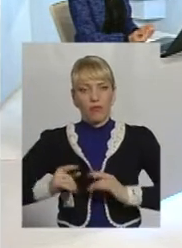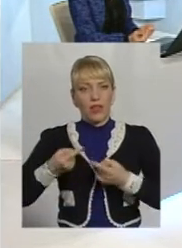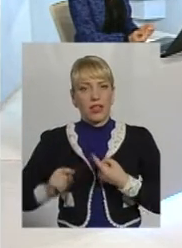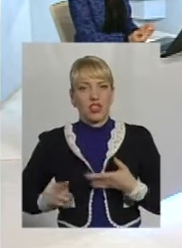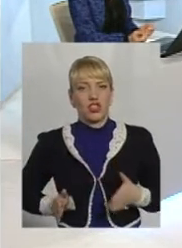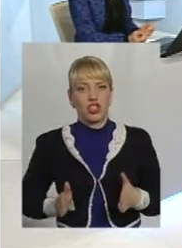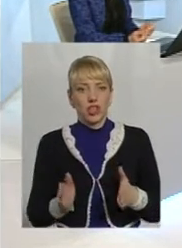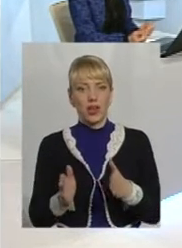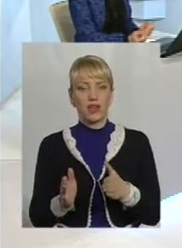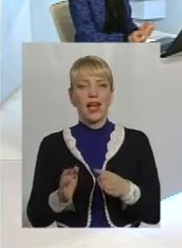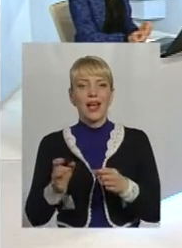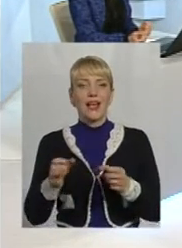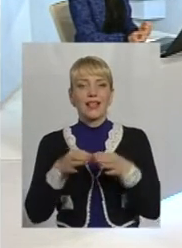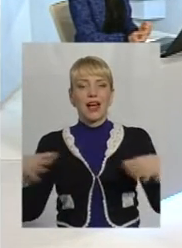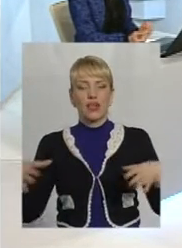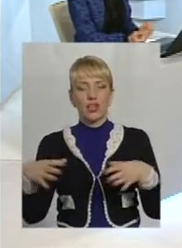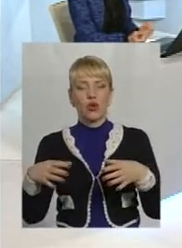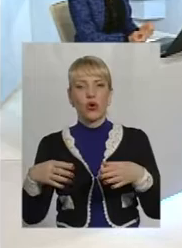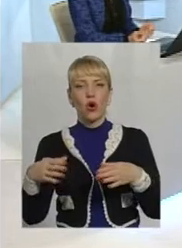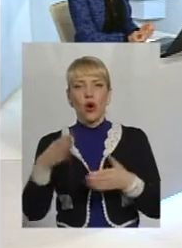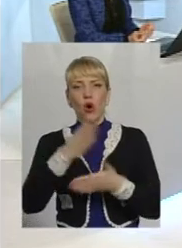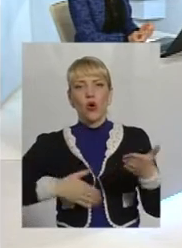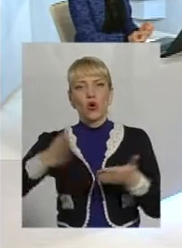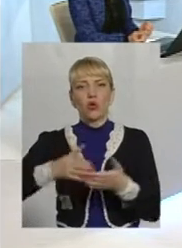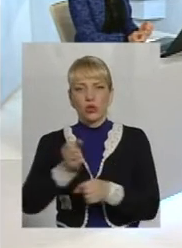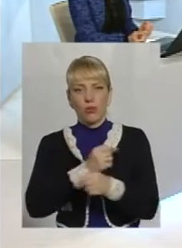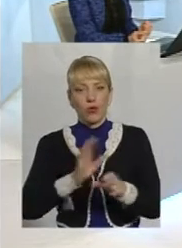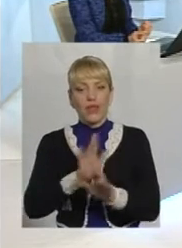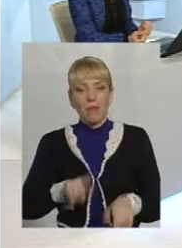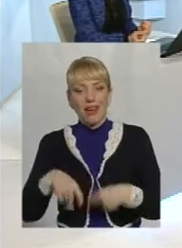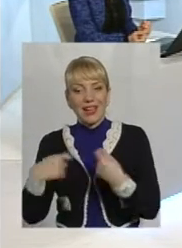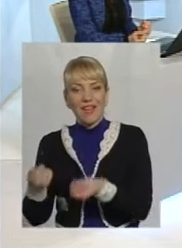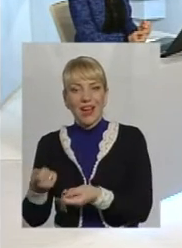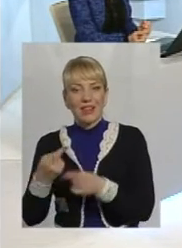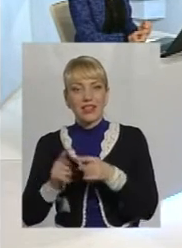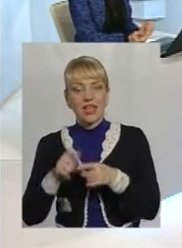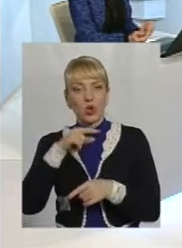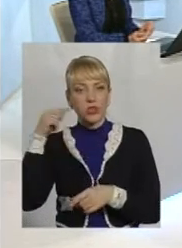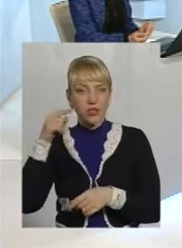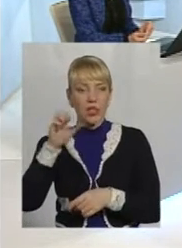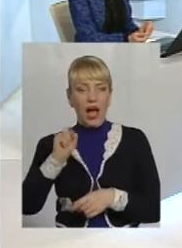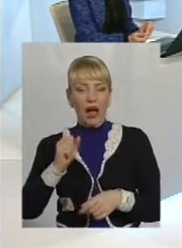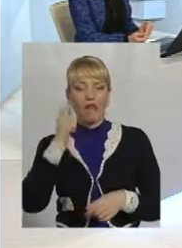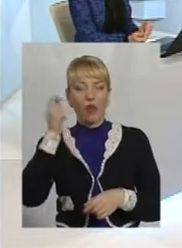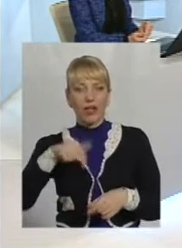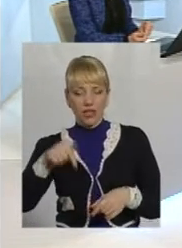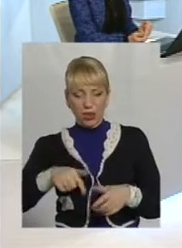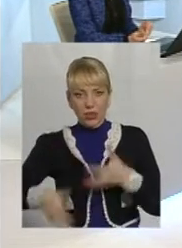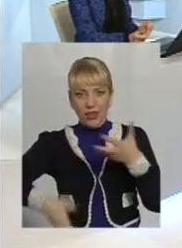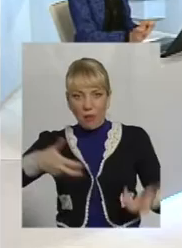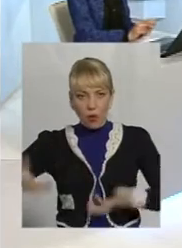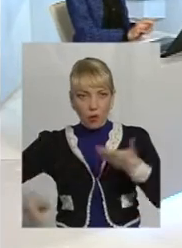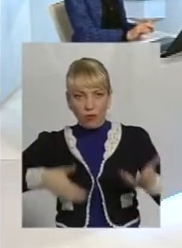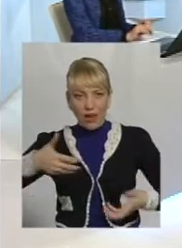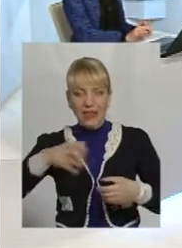шлях ядерного роззброєння. Не передавати ядерні боєзаряди Росії, а в Україні їх демонтувати,